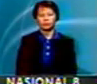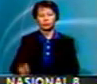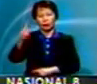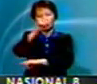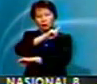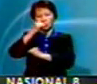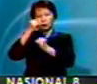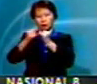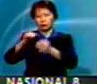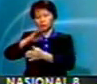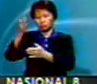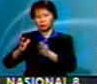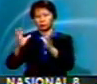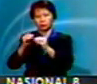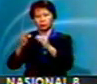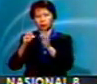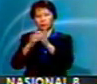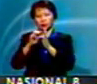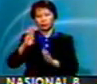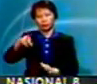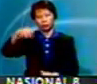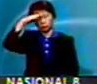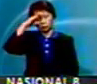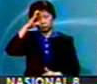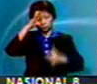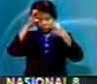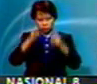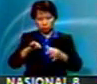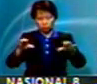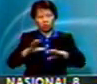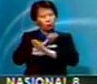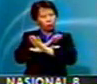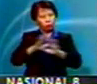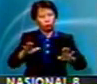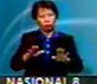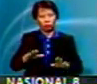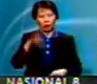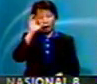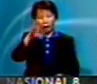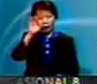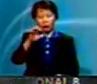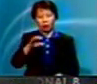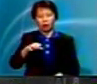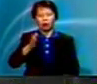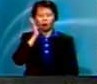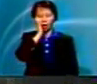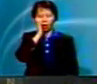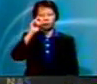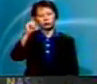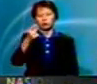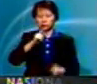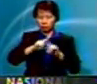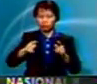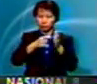Hari terakhir Muktamar PAS di Batu Pahat, Johor. Keputusan dibuat bukan sekadar menjerit atau bertakbir semata-mata, tetapi